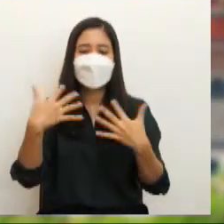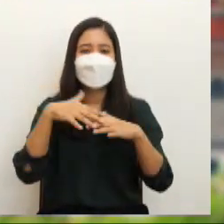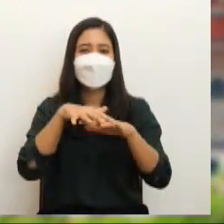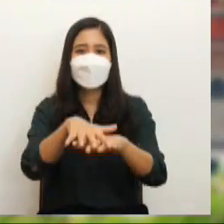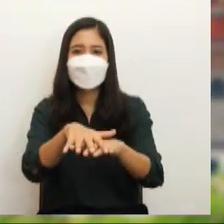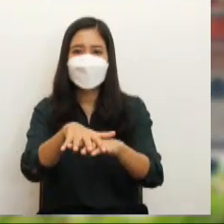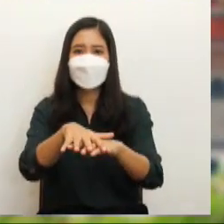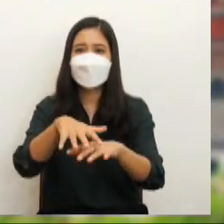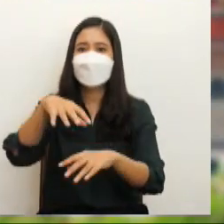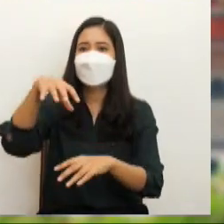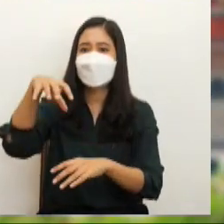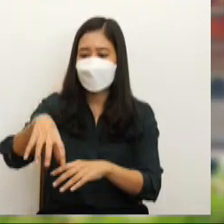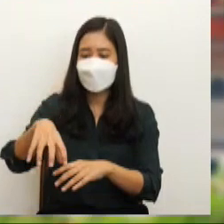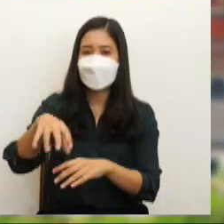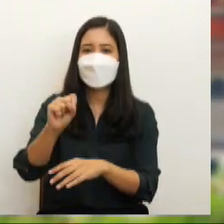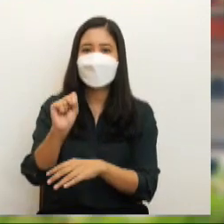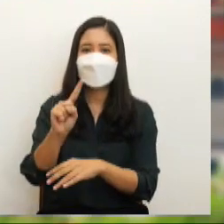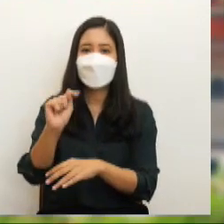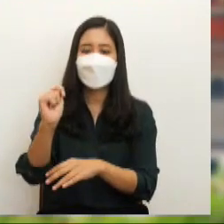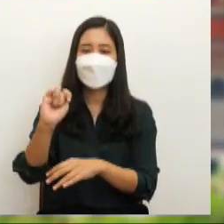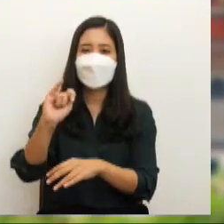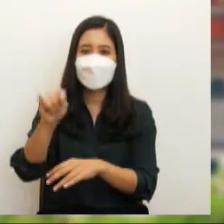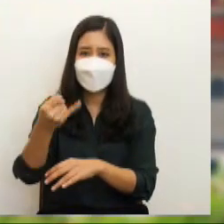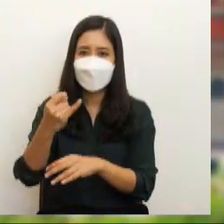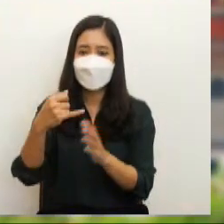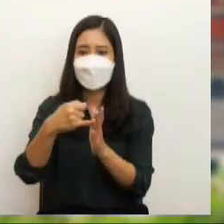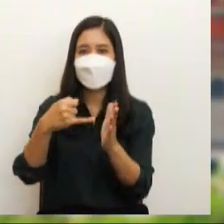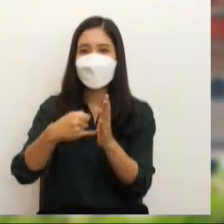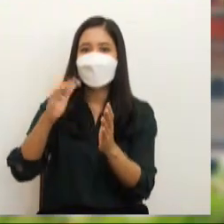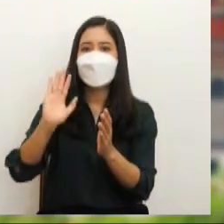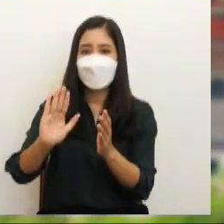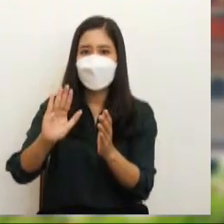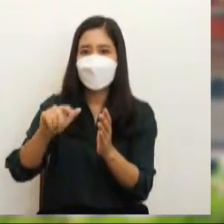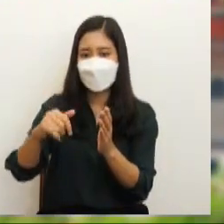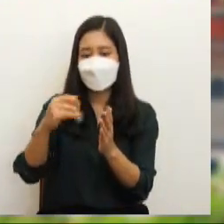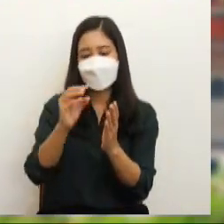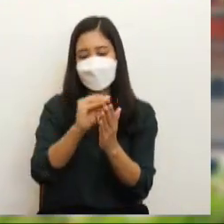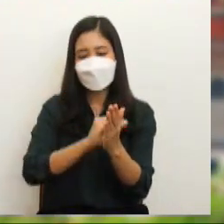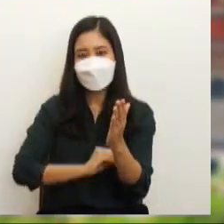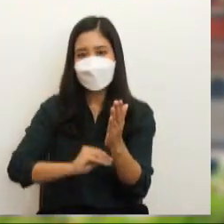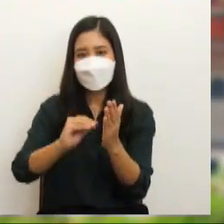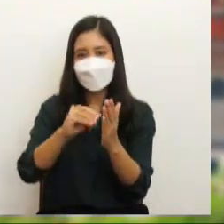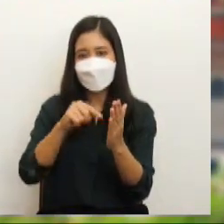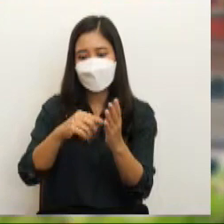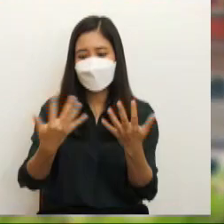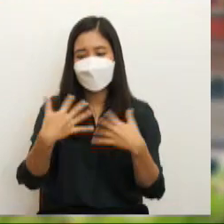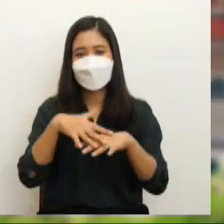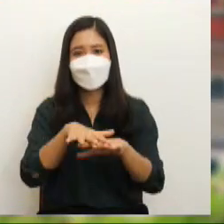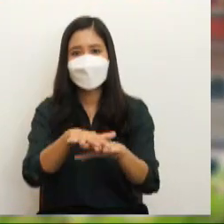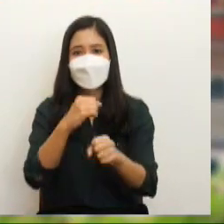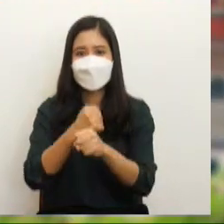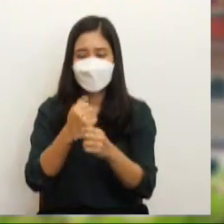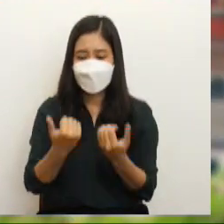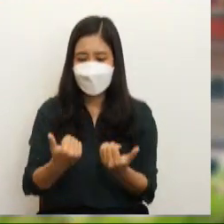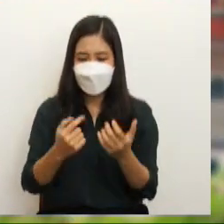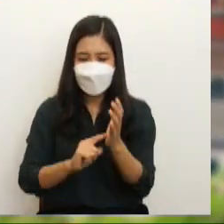านศึกษาธิการจังหวัดนะครับแล้วก็ประสานงานไปยังท่านเลขาธิการดร. อมพรเนี่ยนะครับซึ่งท่านก็ได้ประสานงานทั้งผอ.เขตซึ่งก็ต้องขอบคุณมากเพราะว่